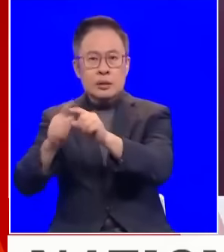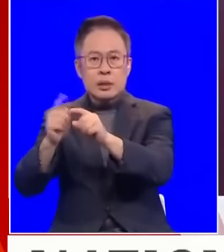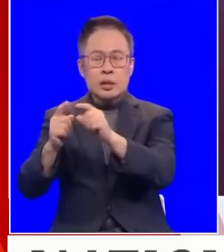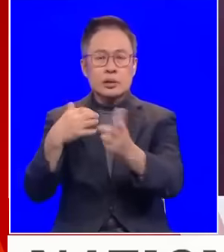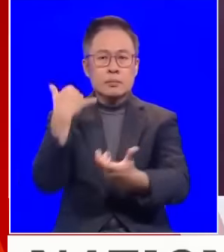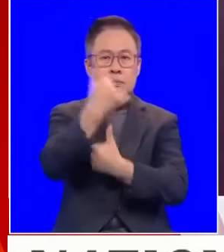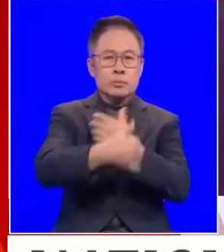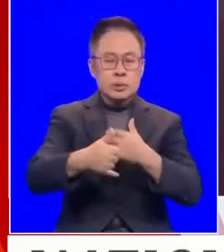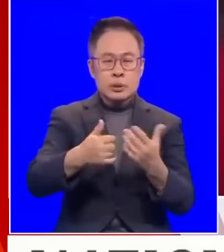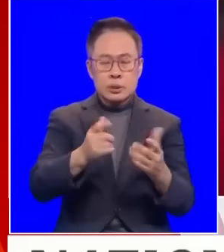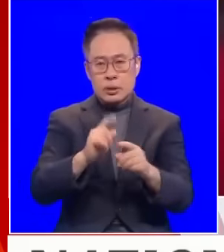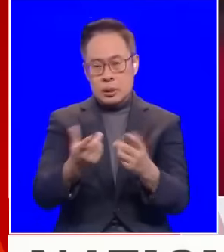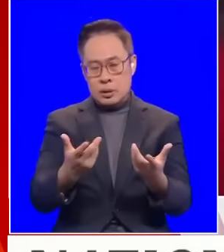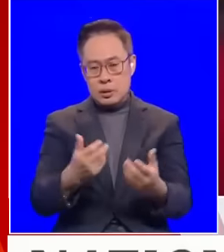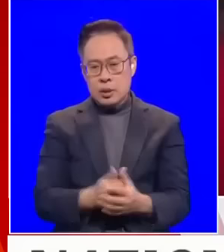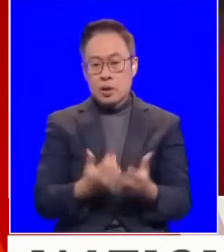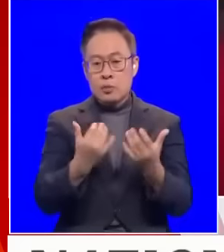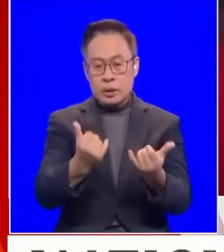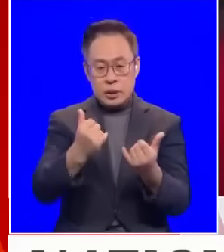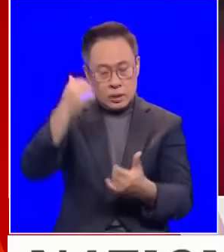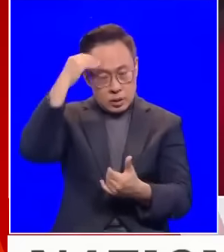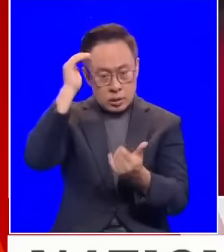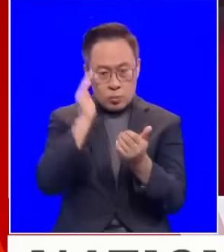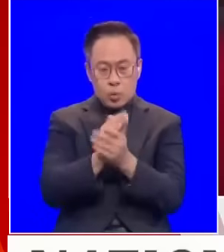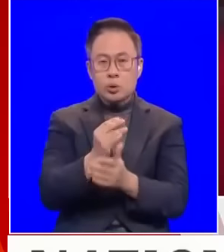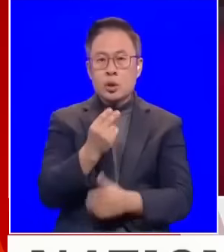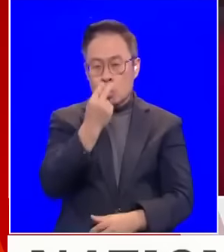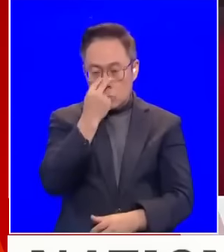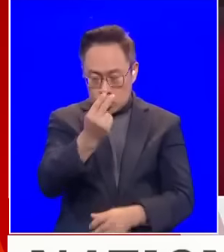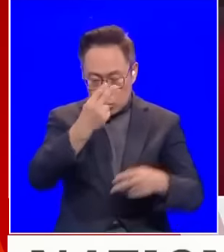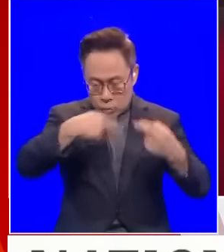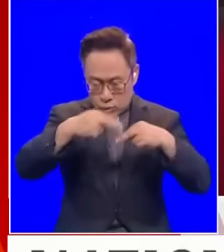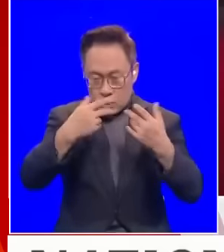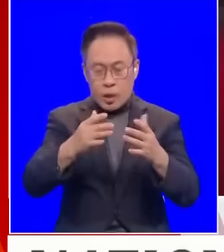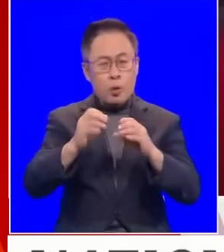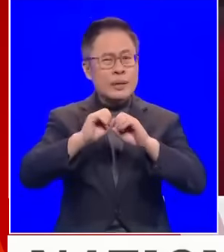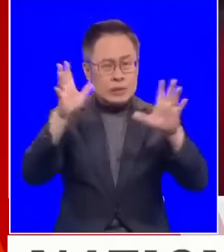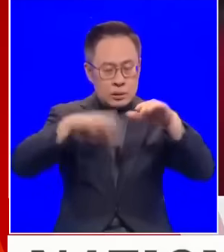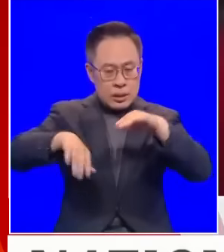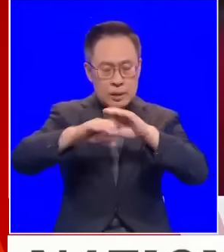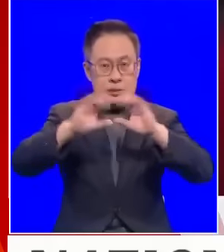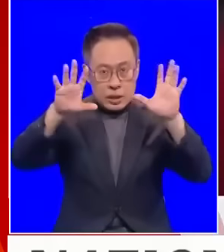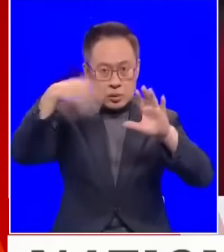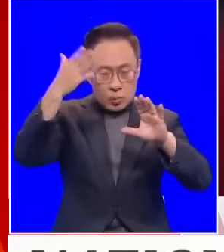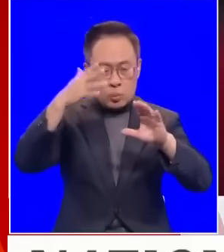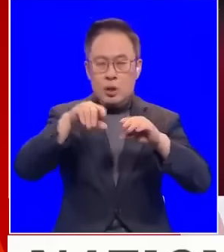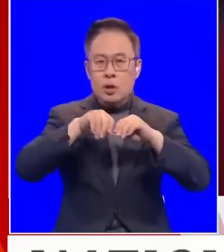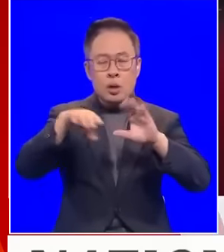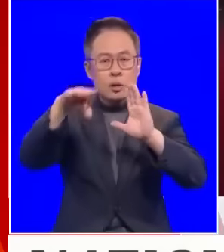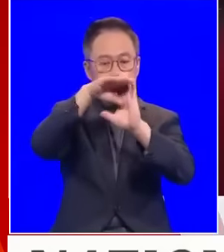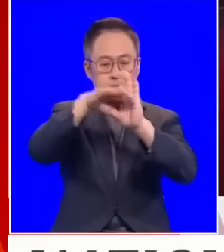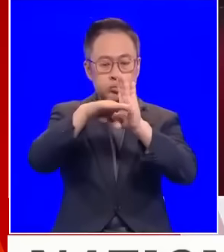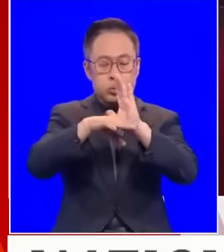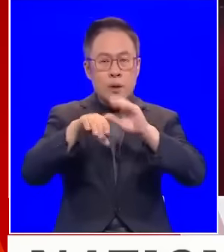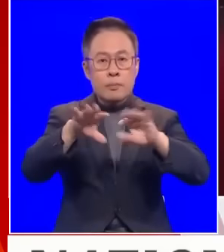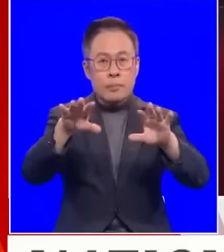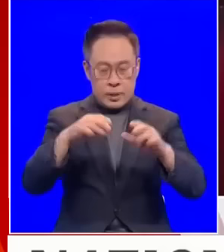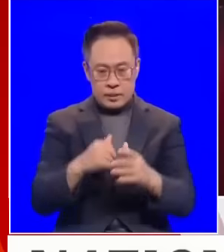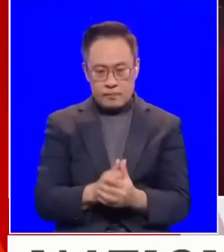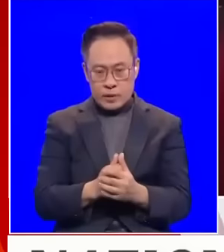าให้เจ้าที่ตำรวจเนี่ยได้เดินหน้าปรากฏข้อเท็จจริงเร็วๆนี้นะครับแต่ถ้าเอา